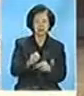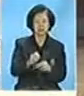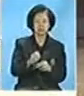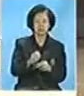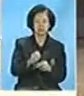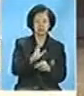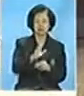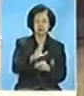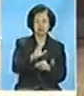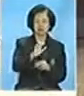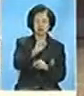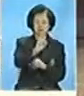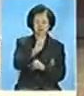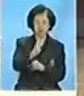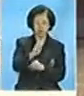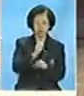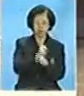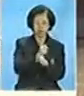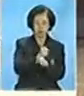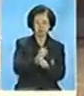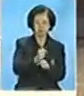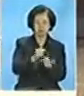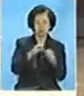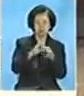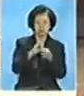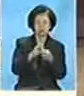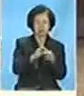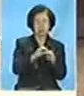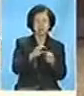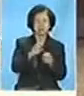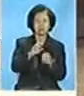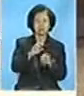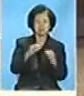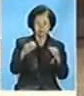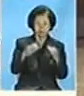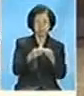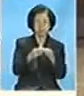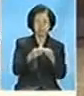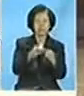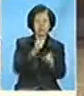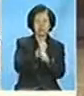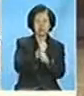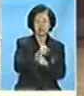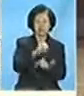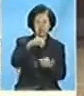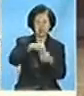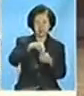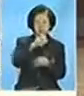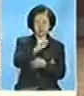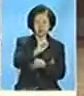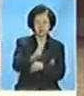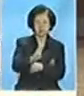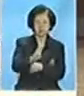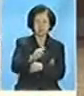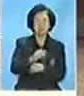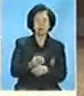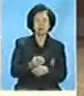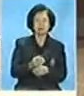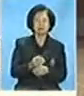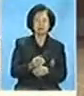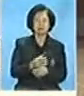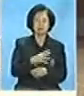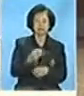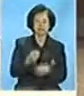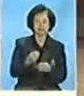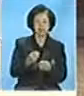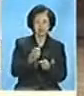วุฒิก็ทำงานทางด้านวิปมาเช่นเดียวกันนี่คือเป็นผลงานที่ทำงานในส่วนสภานะครับหรือแม้กระทั่งบ